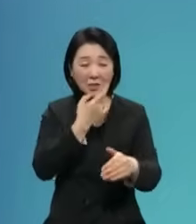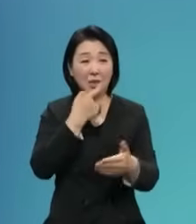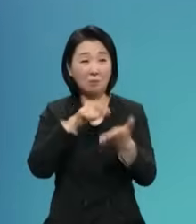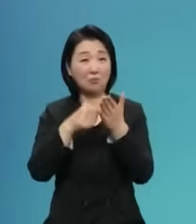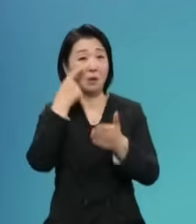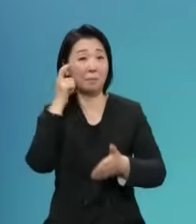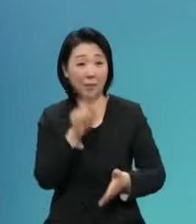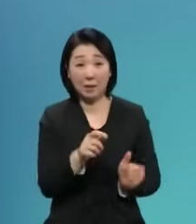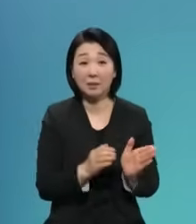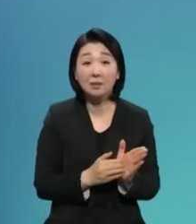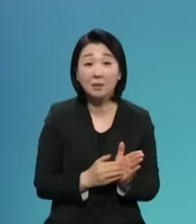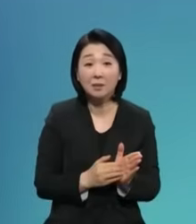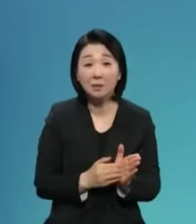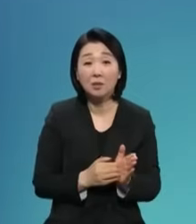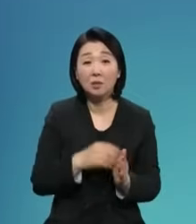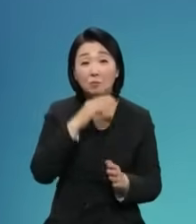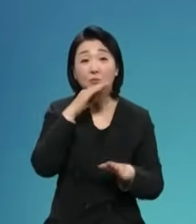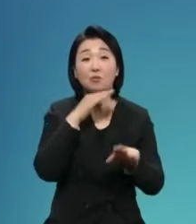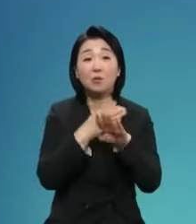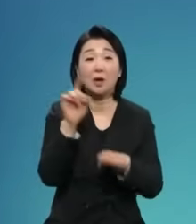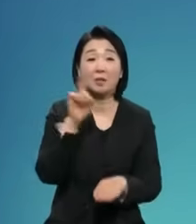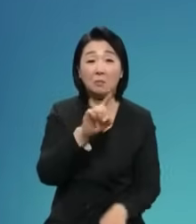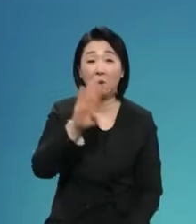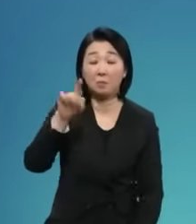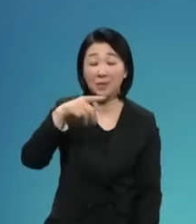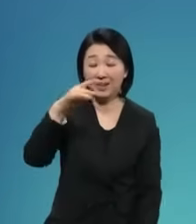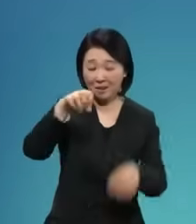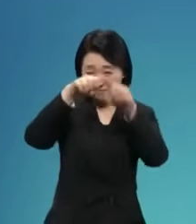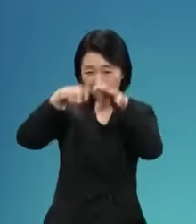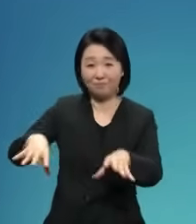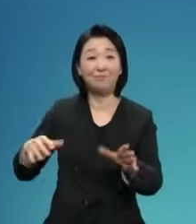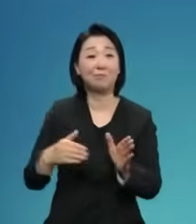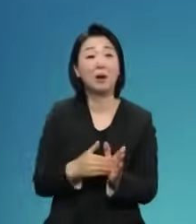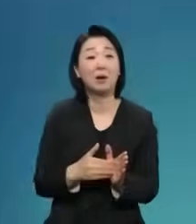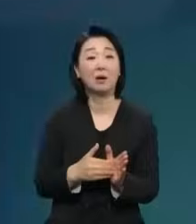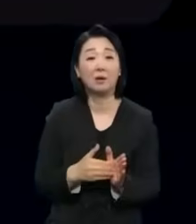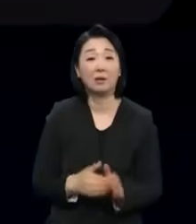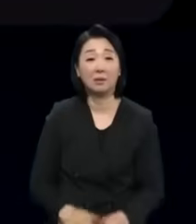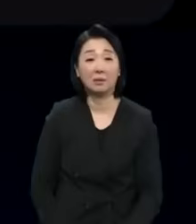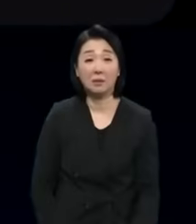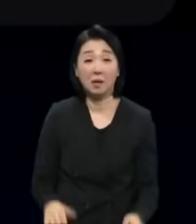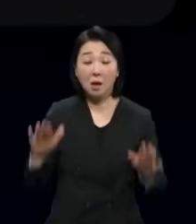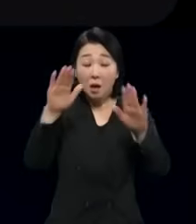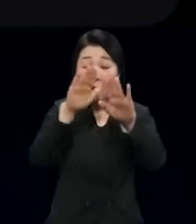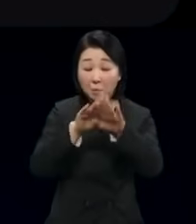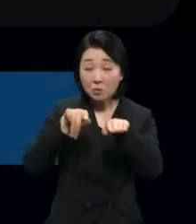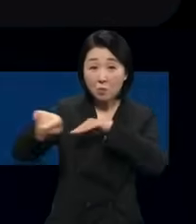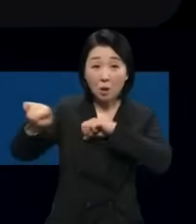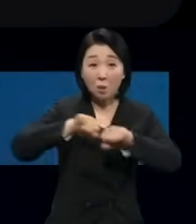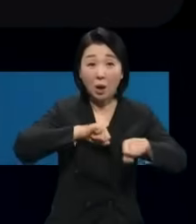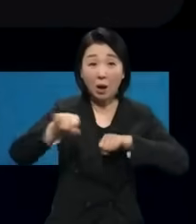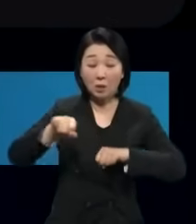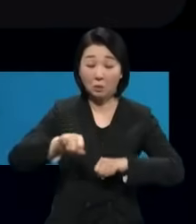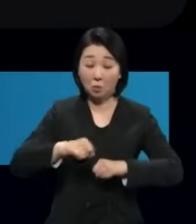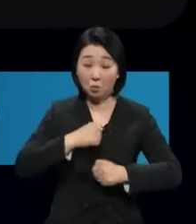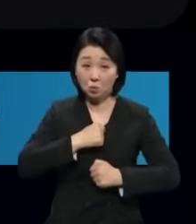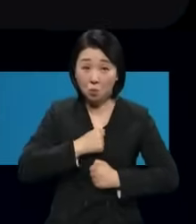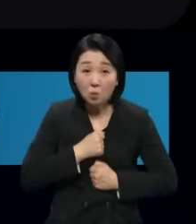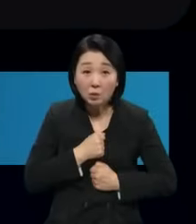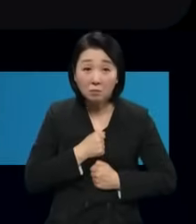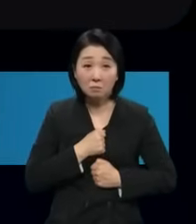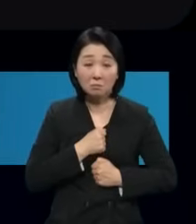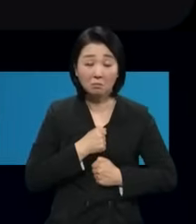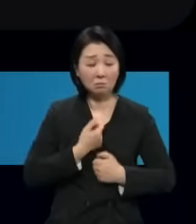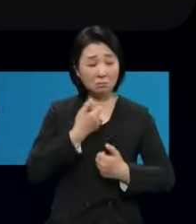식별했다 내용인데 그러니까 북한이 이른바 삐라를 뿌렸다 겁니다 한밤 중에 야외 활동을 자제하라 이런